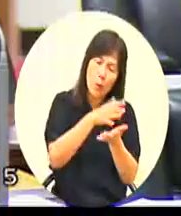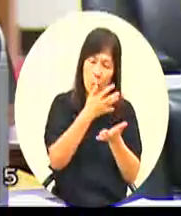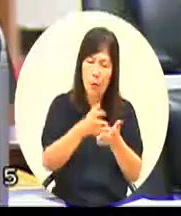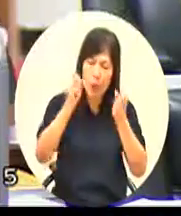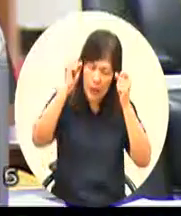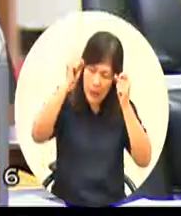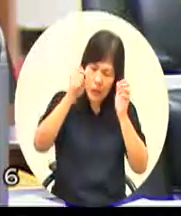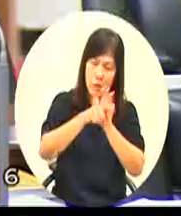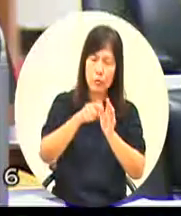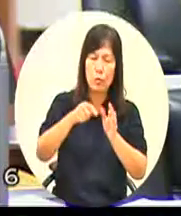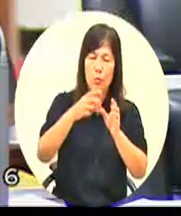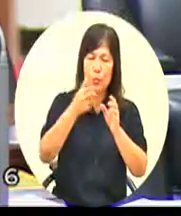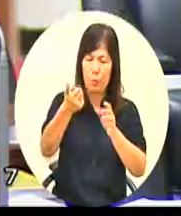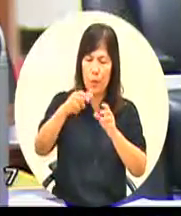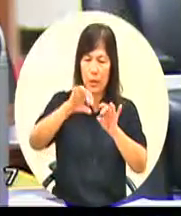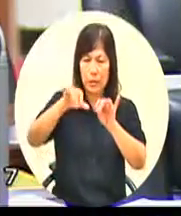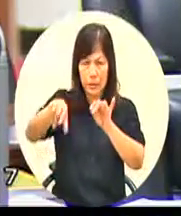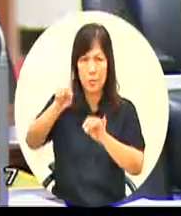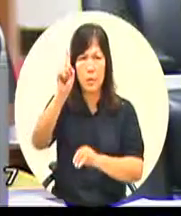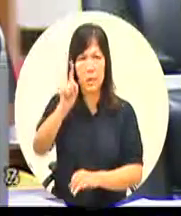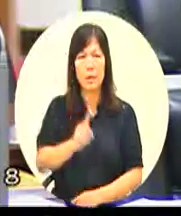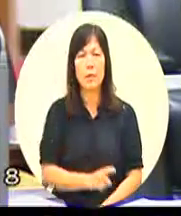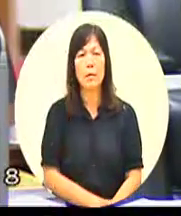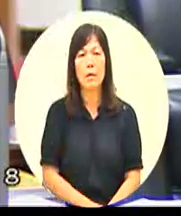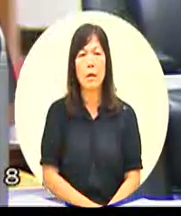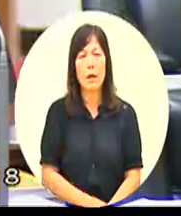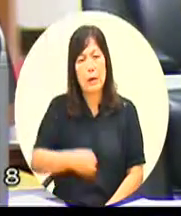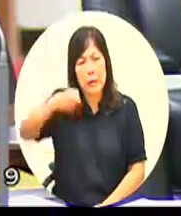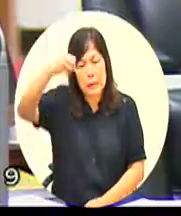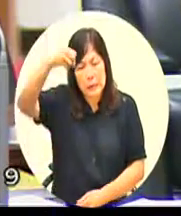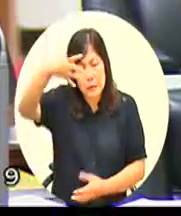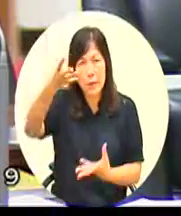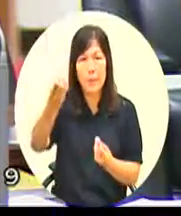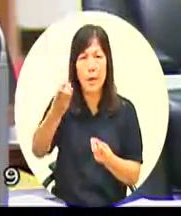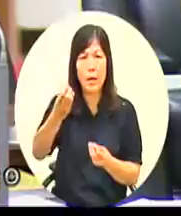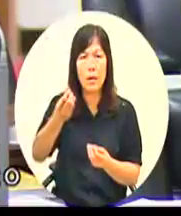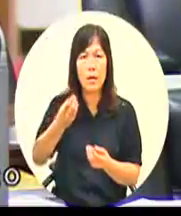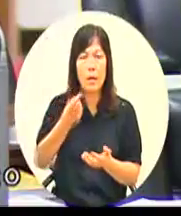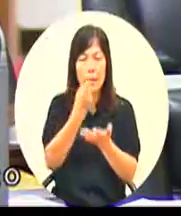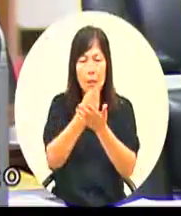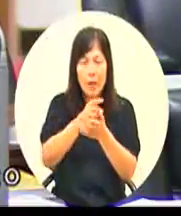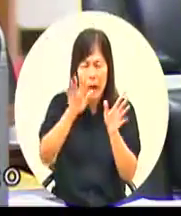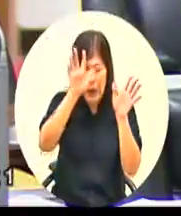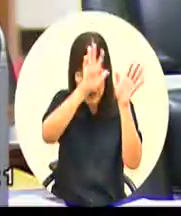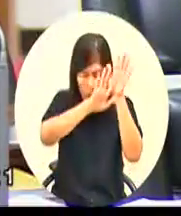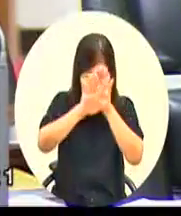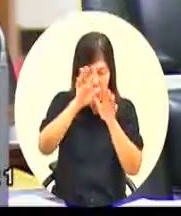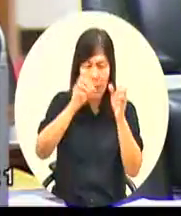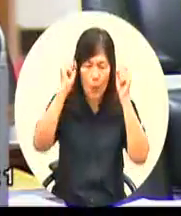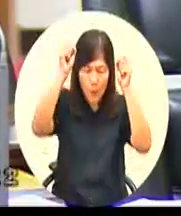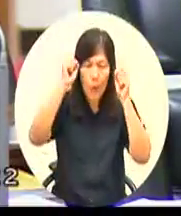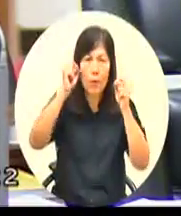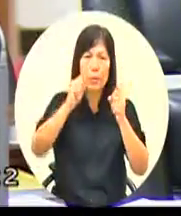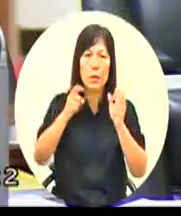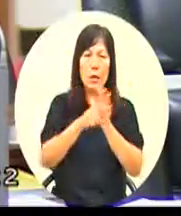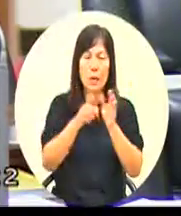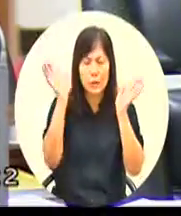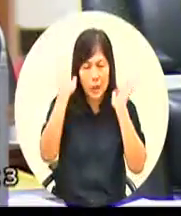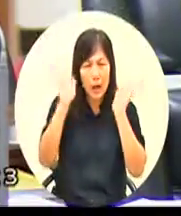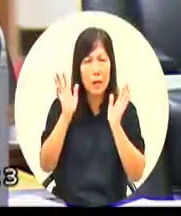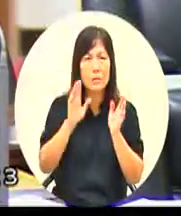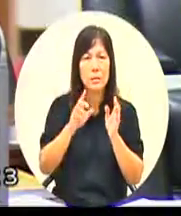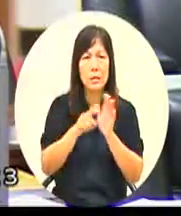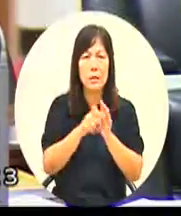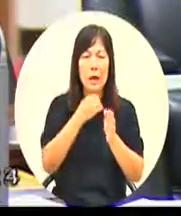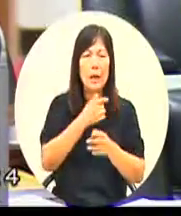佳好的一个去处啊。啊，所以你不开灯的话，大家都摸黑在那里运动，不要说小朋友啦，连